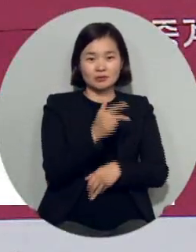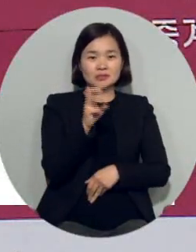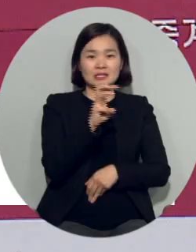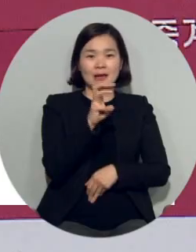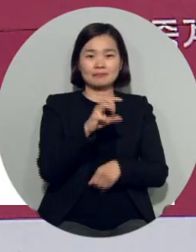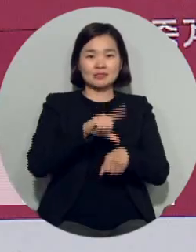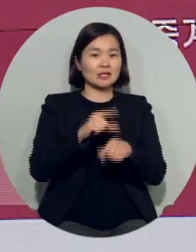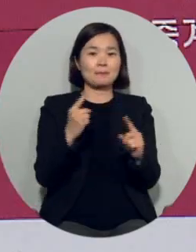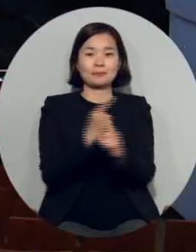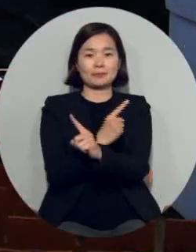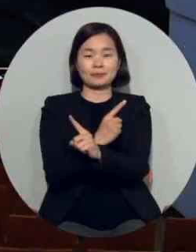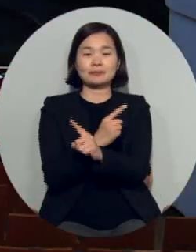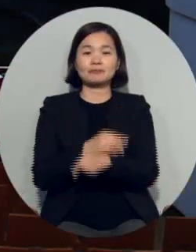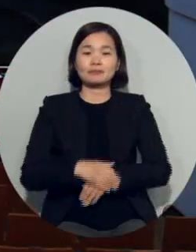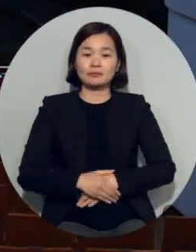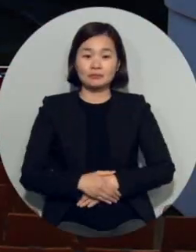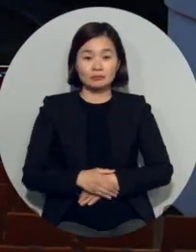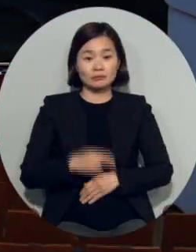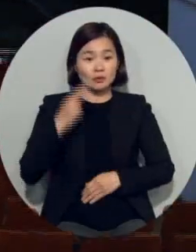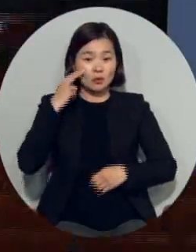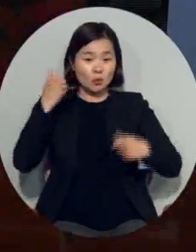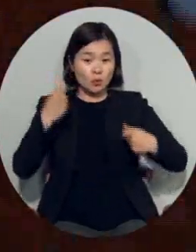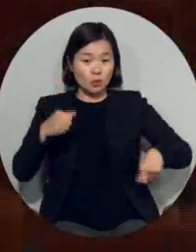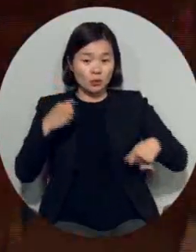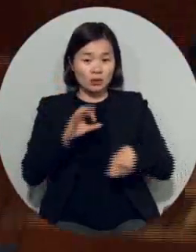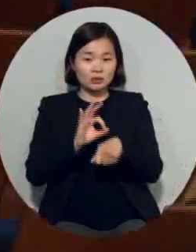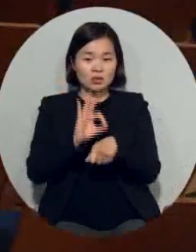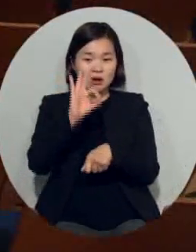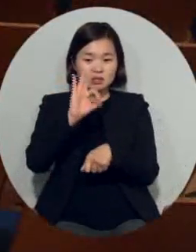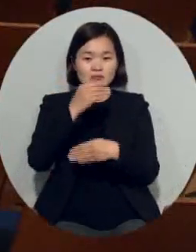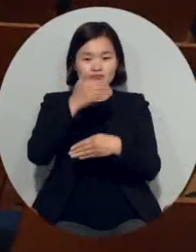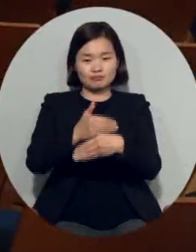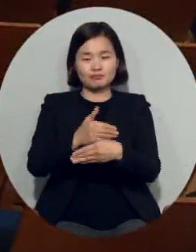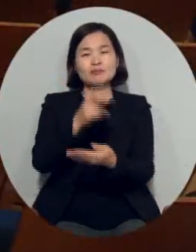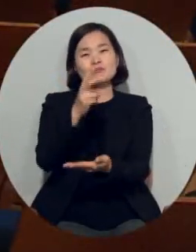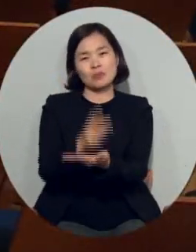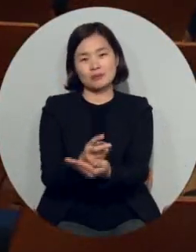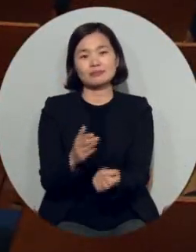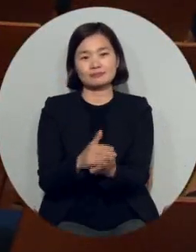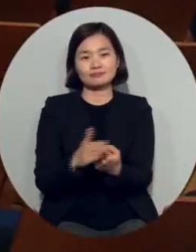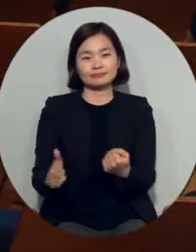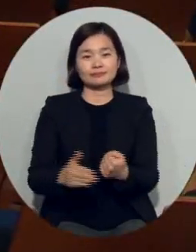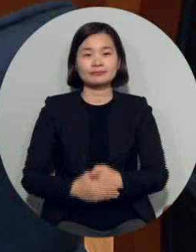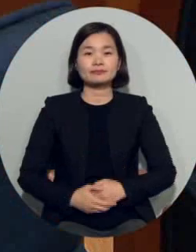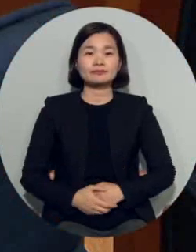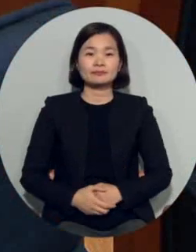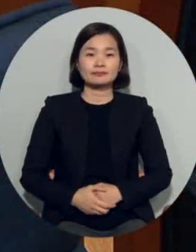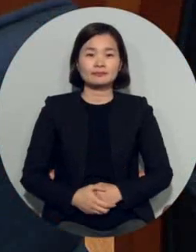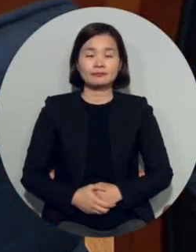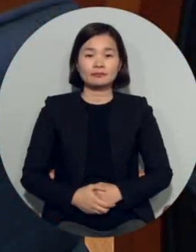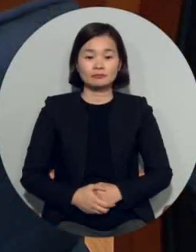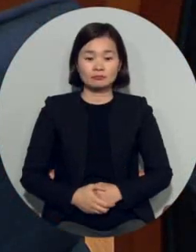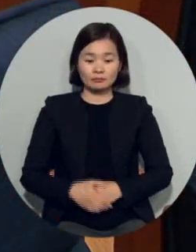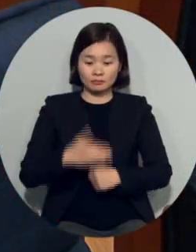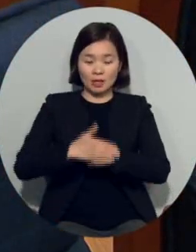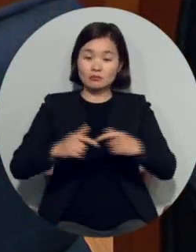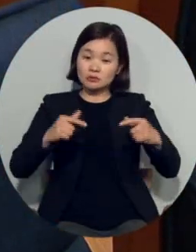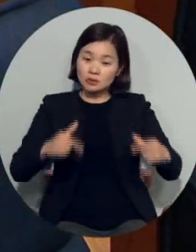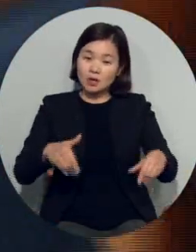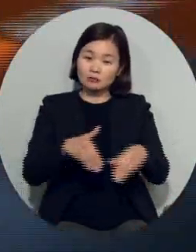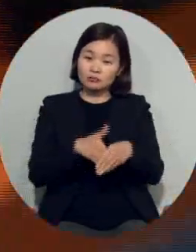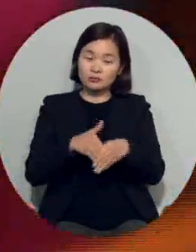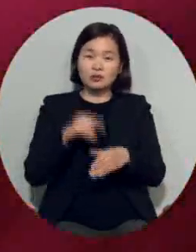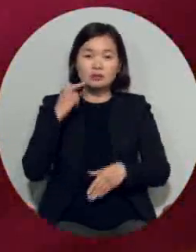반으로 변경했습니다. 공연장이 10시 전에 문을 닫아야 한다는 방역 수칙 때문입니다. 지역 문화,